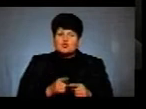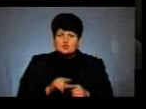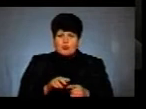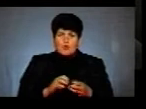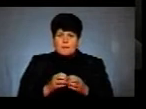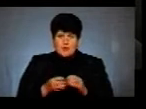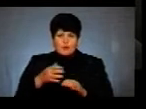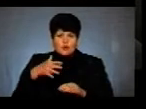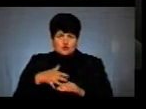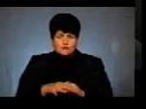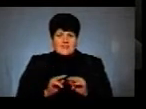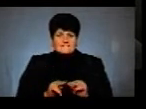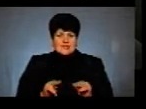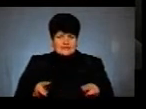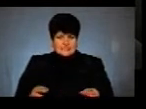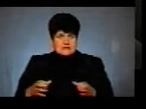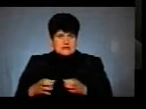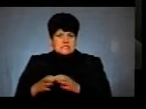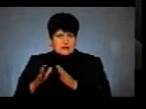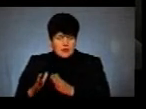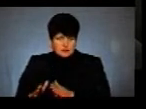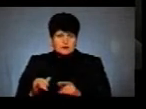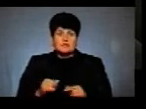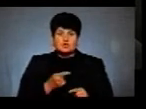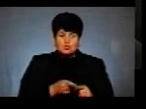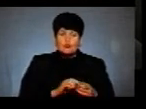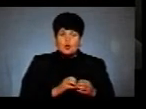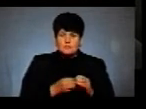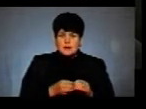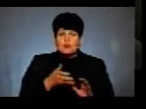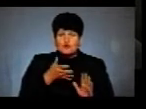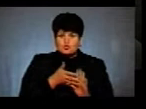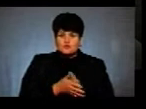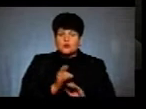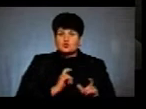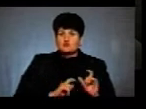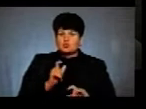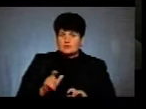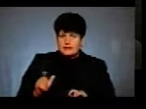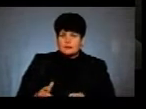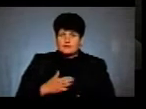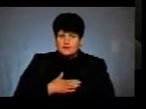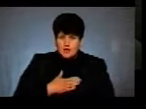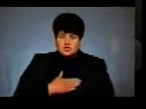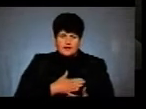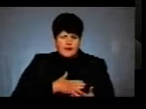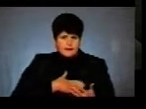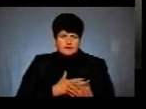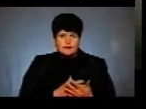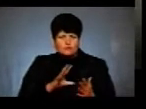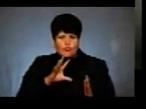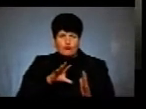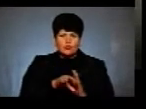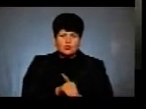проблематику розуміє викладацький склад, і дуже відрадно, що цю проблематику розуміє студентство наше, яке активно включається